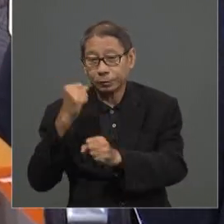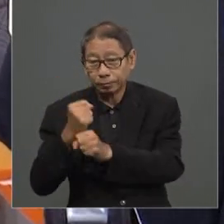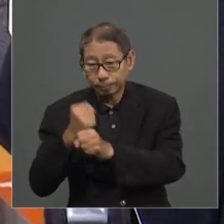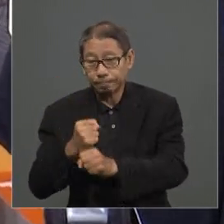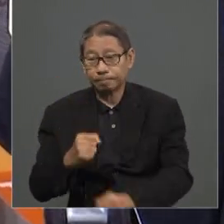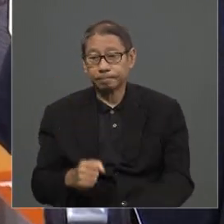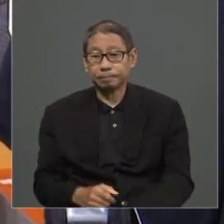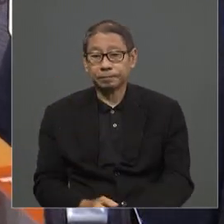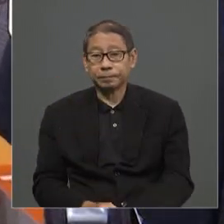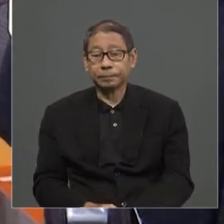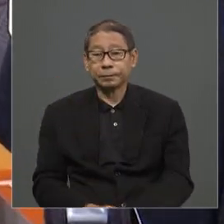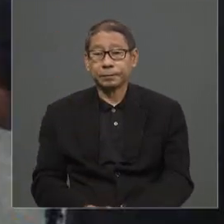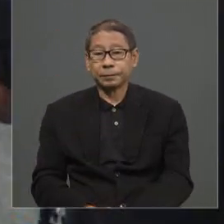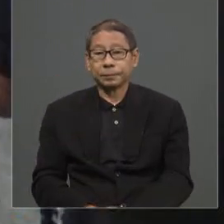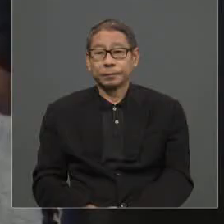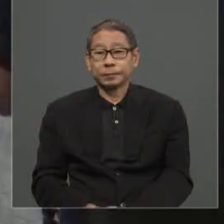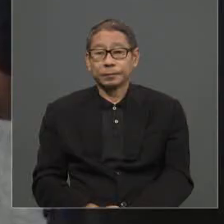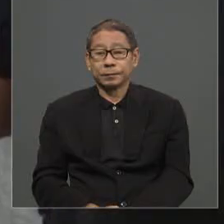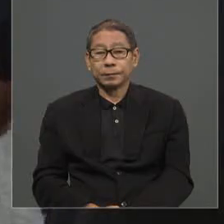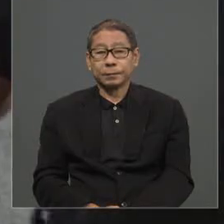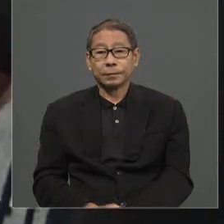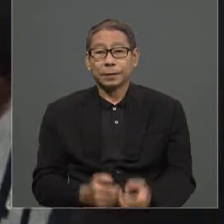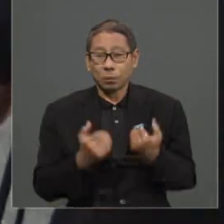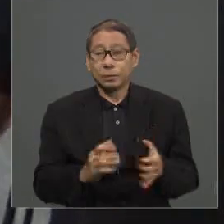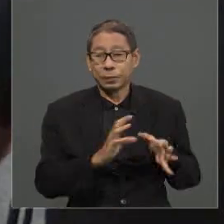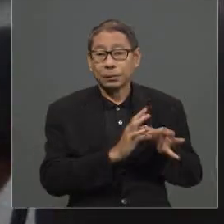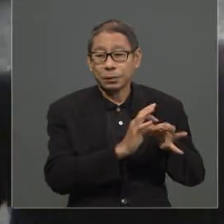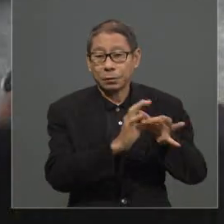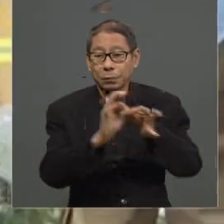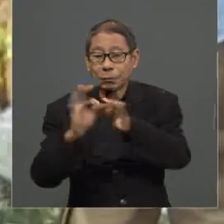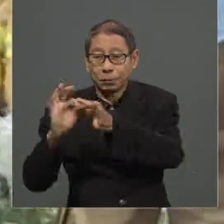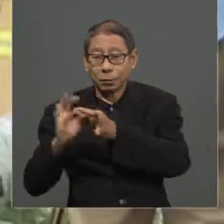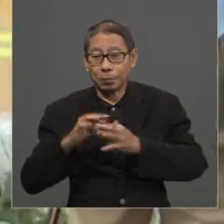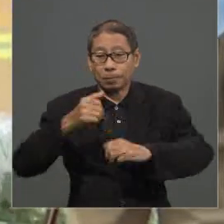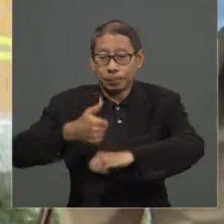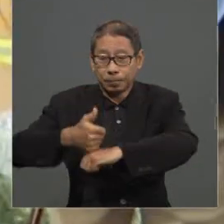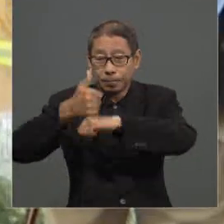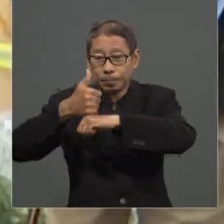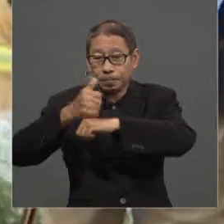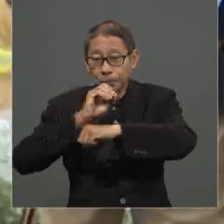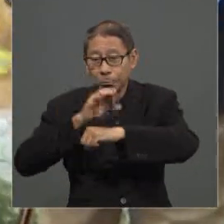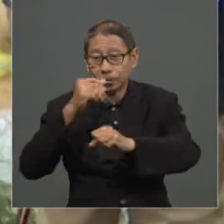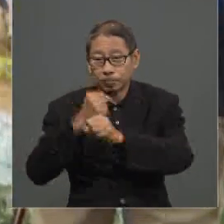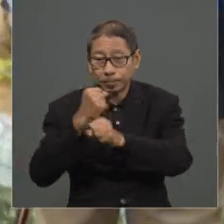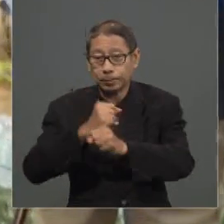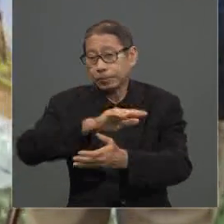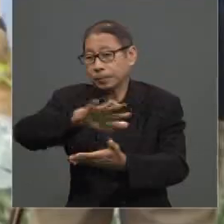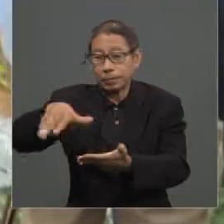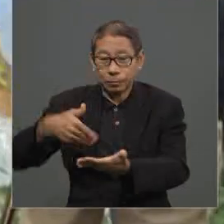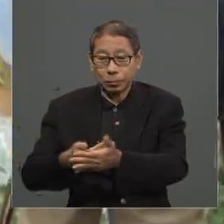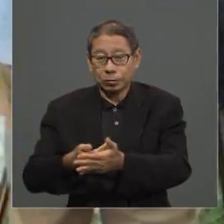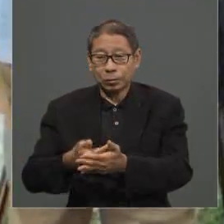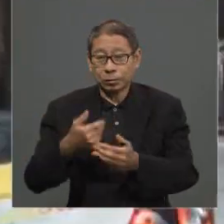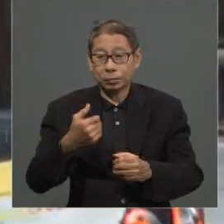นี้ เพราะฉะนั้นนะคะผู้ที่เกี่ยวข้องในเรื่องนี้เนี่ยอธิบดีเองก็ย้ำว่าดำเนินการทั้งหมดนะคะไม่ว่า